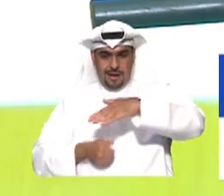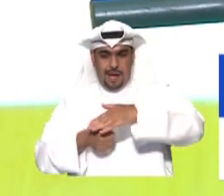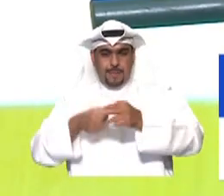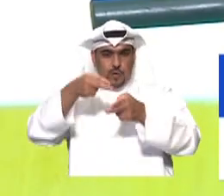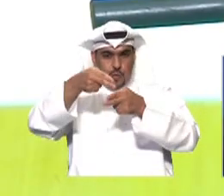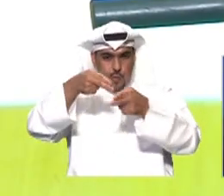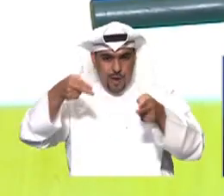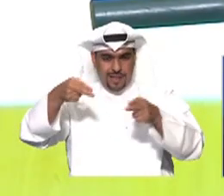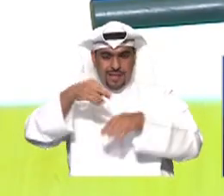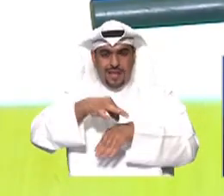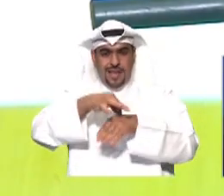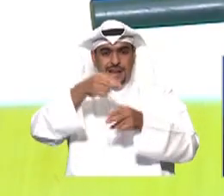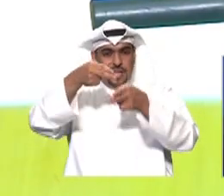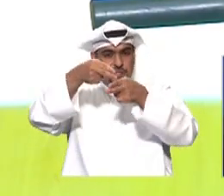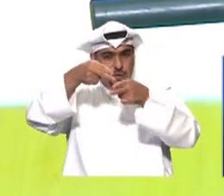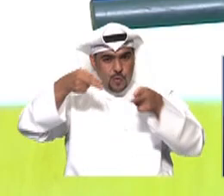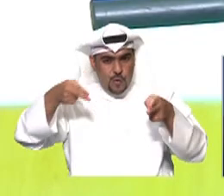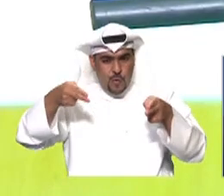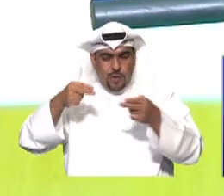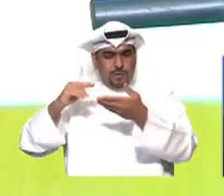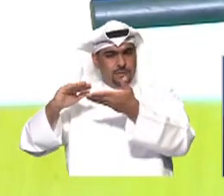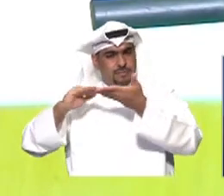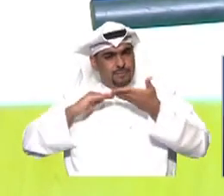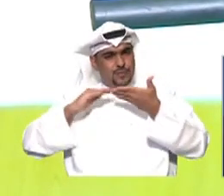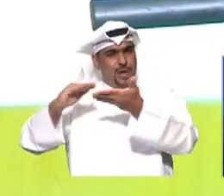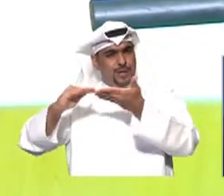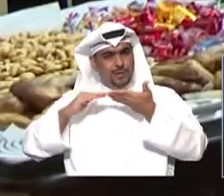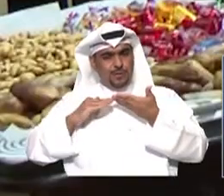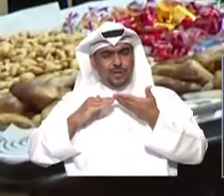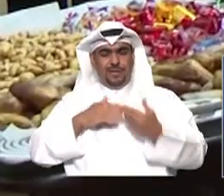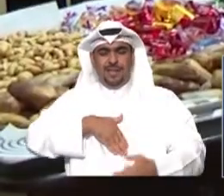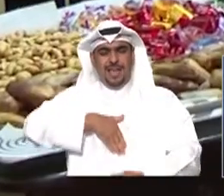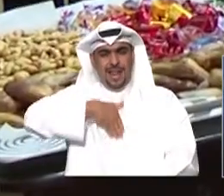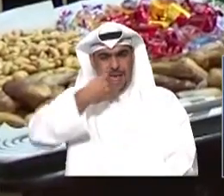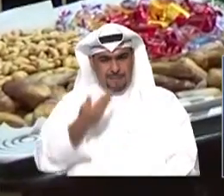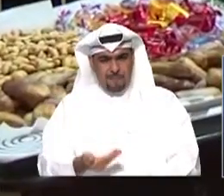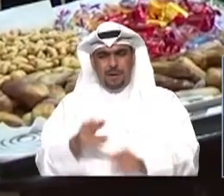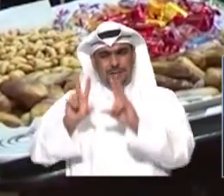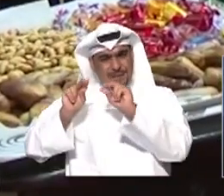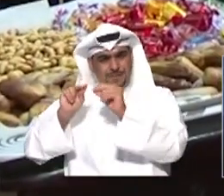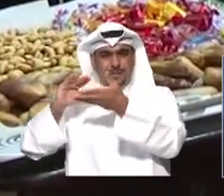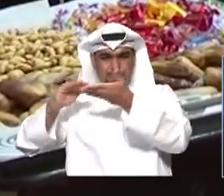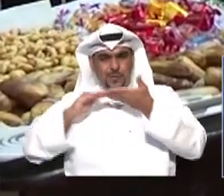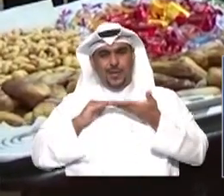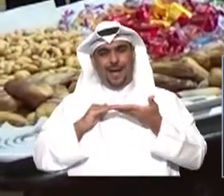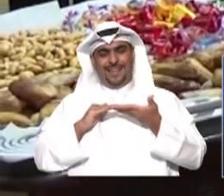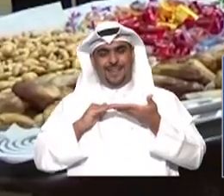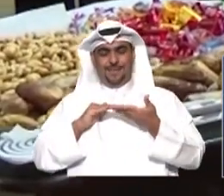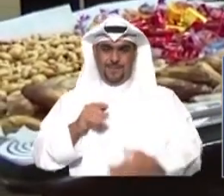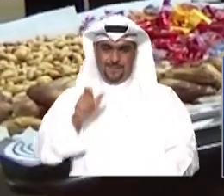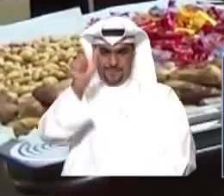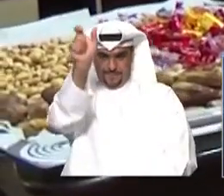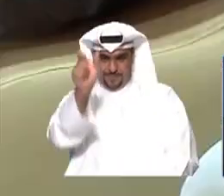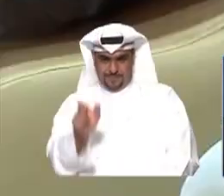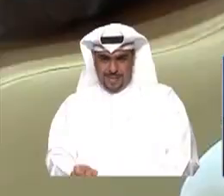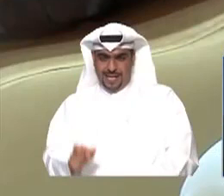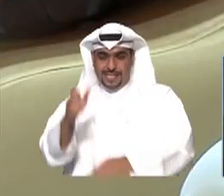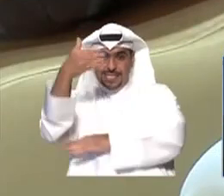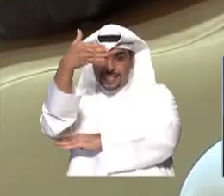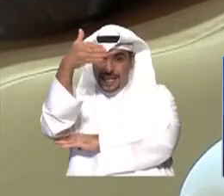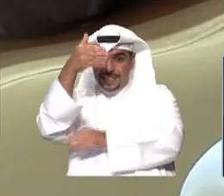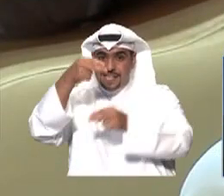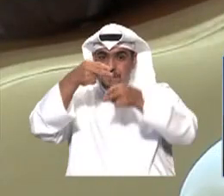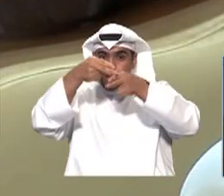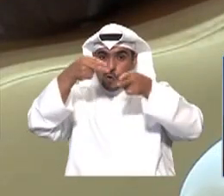الكويت على هذا الدعم المتواصل، ونتمنى أن يستمر هذا الدعم. القائم بأعمال السفارة الكويتية في الخرطوم قال إن